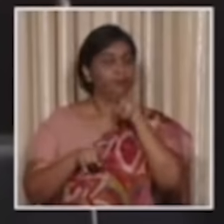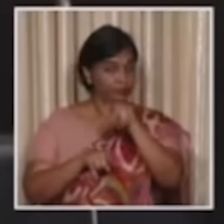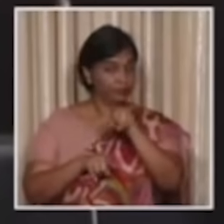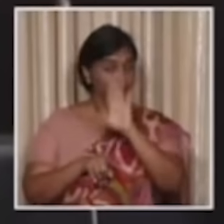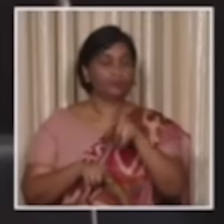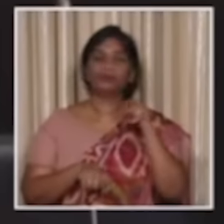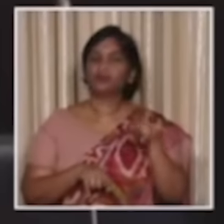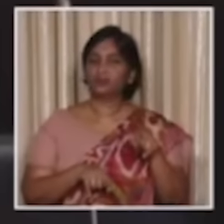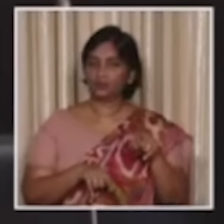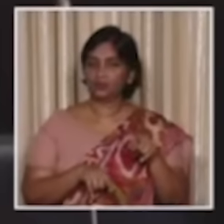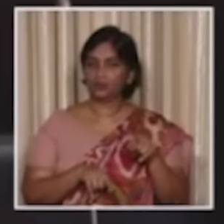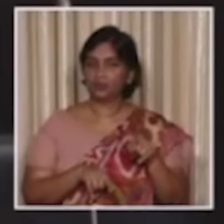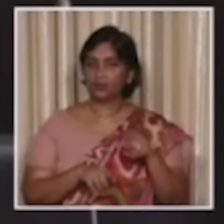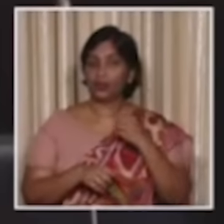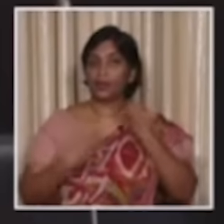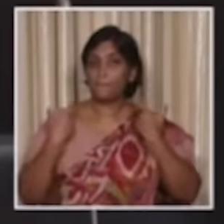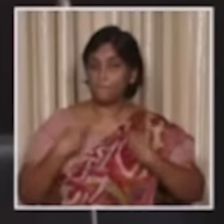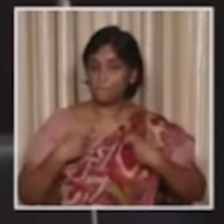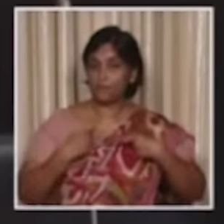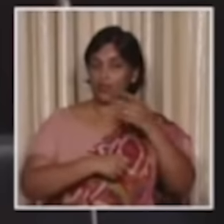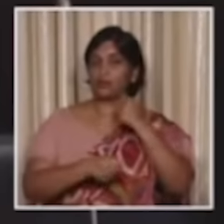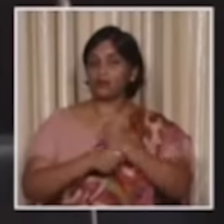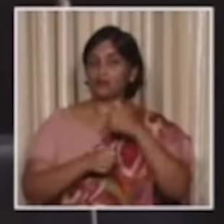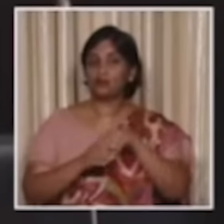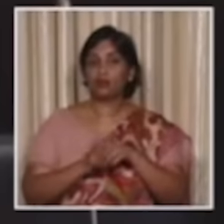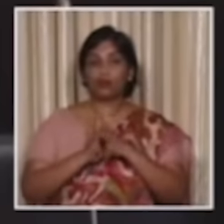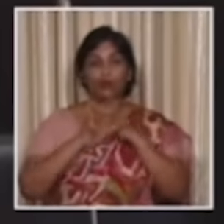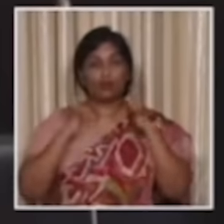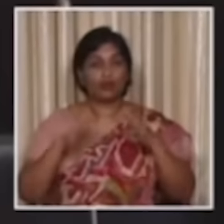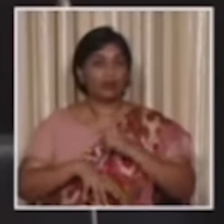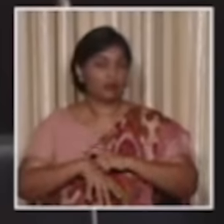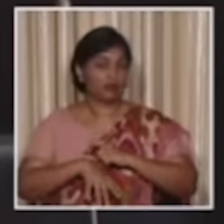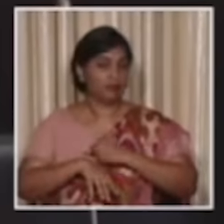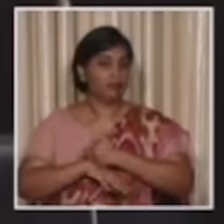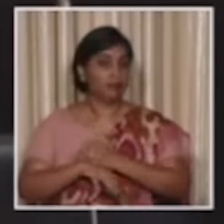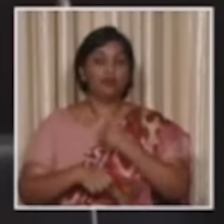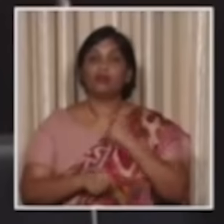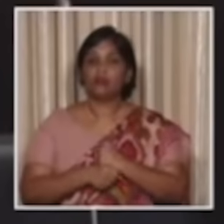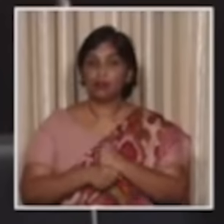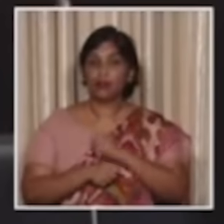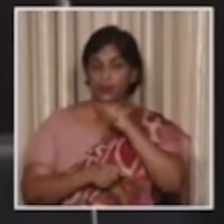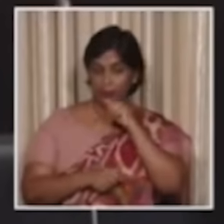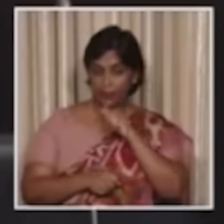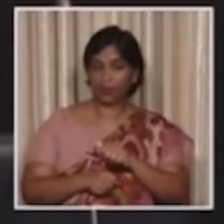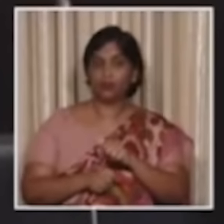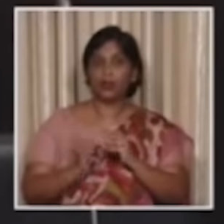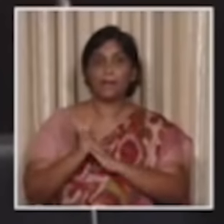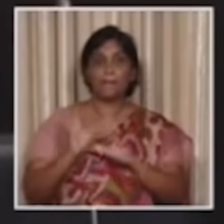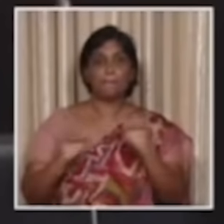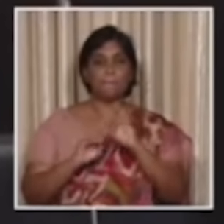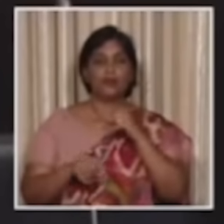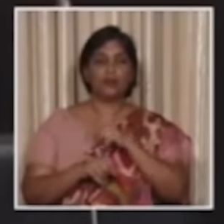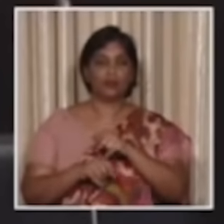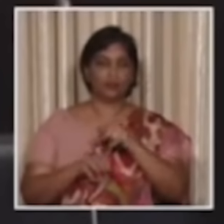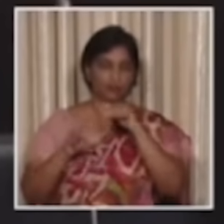තමයි මේ රාජපක්ෂ ආණ්ඩු කාලේ වැඩිම කාලයක් රජයේ නිල මාධ්‍ය